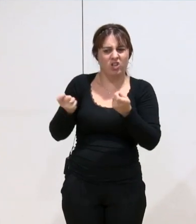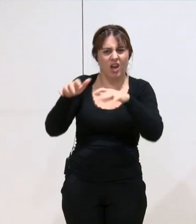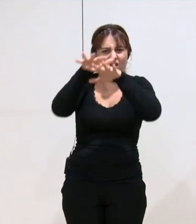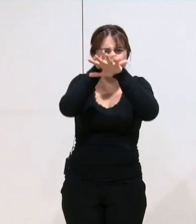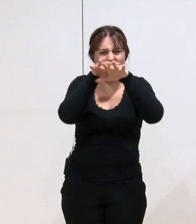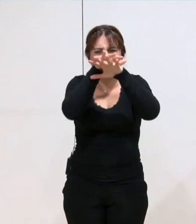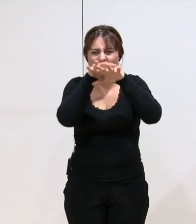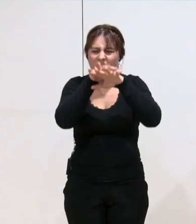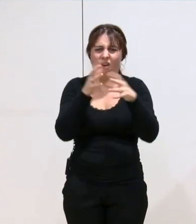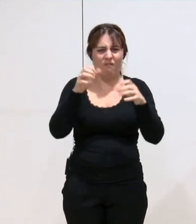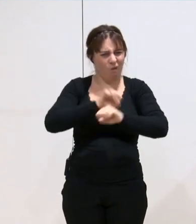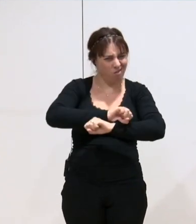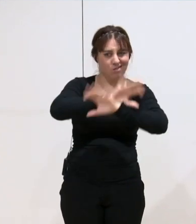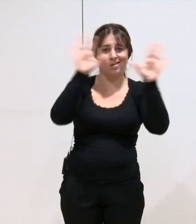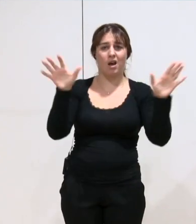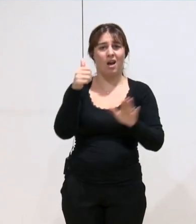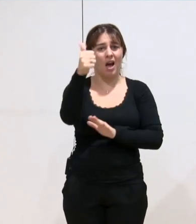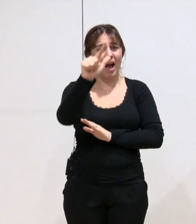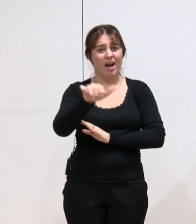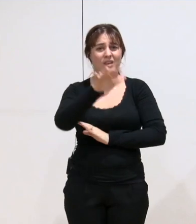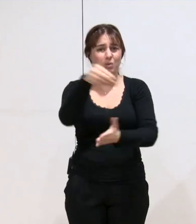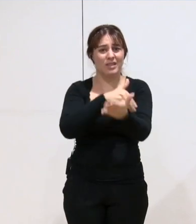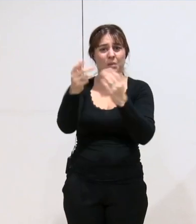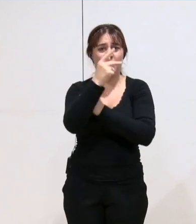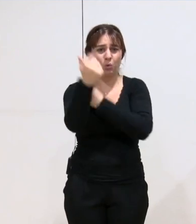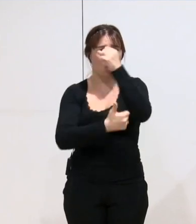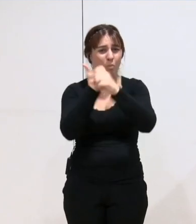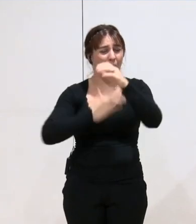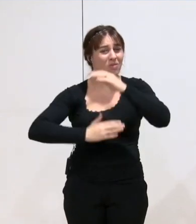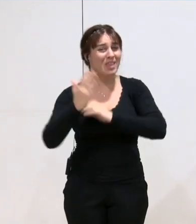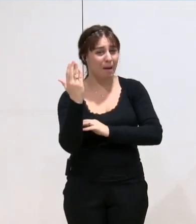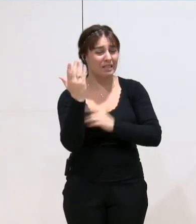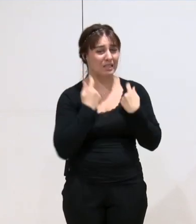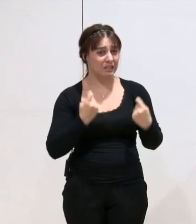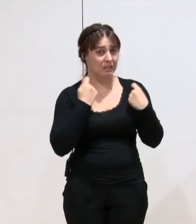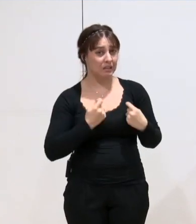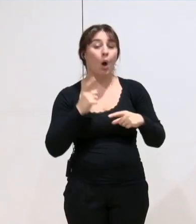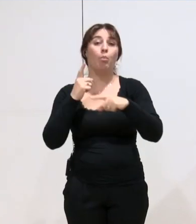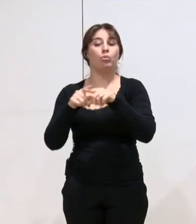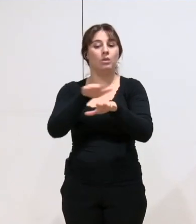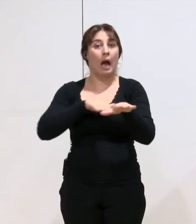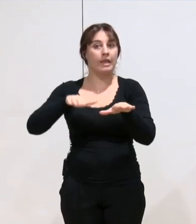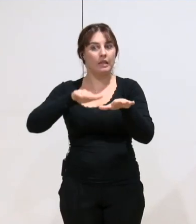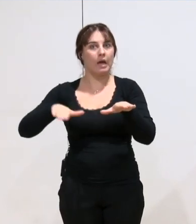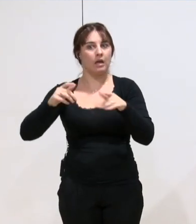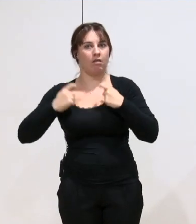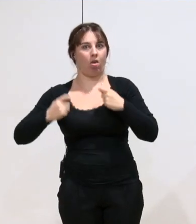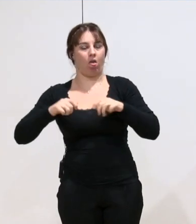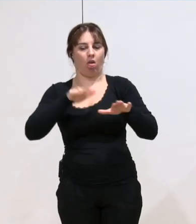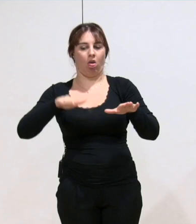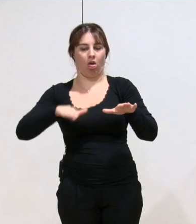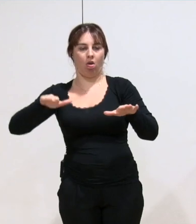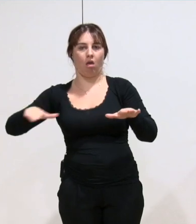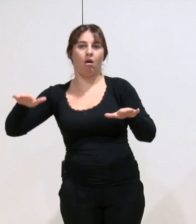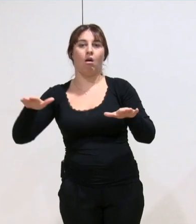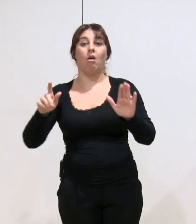ville de Grenoble, plus de 1,5 million d'euros par an, sans compter les prestations annexes, et nous serons, au